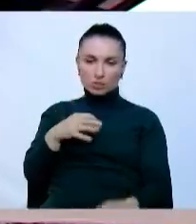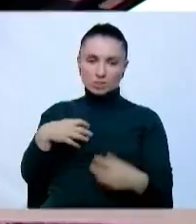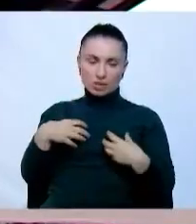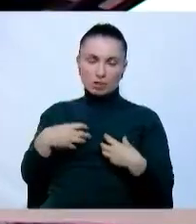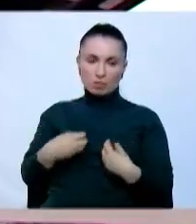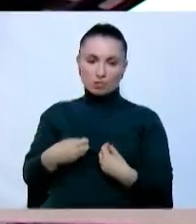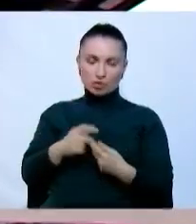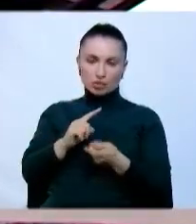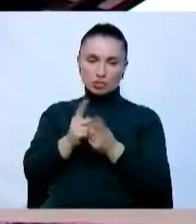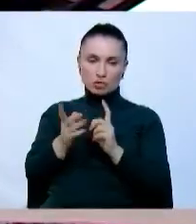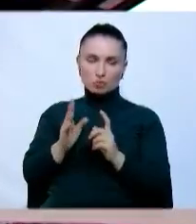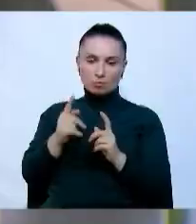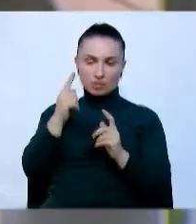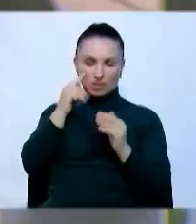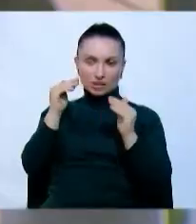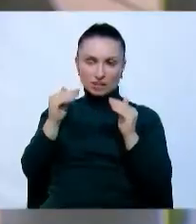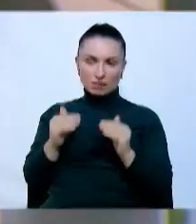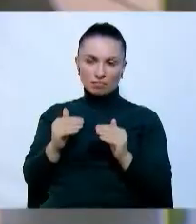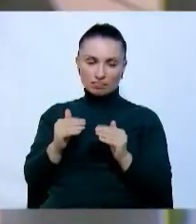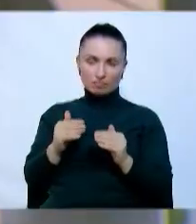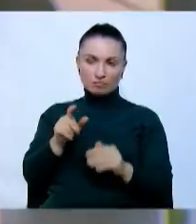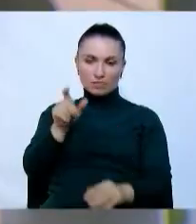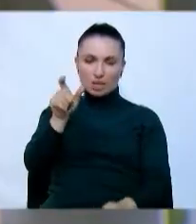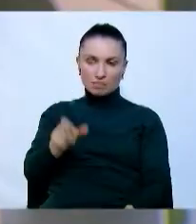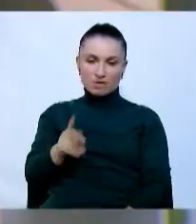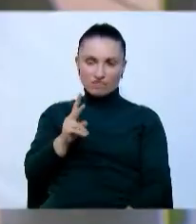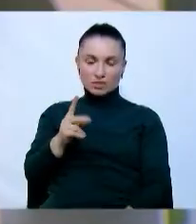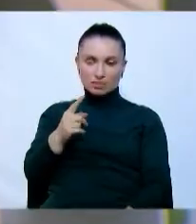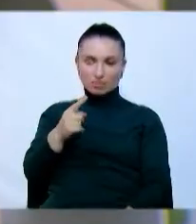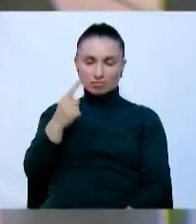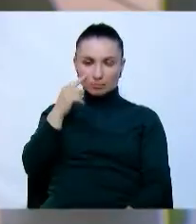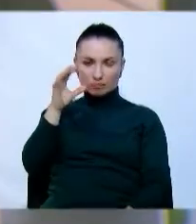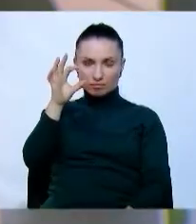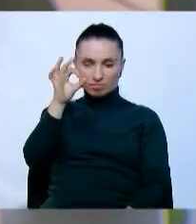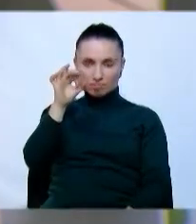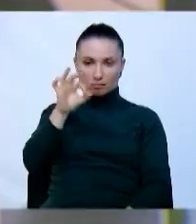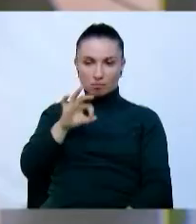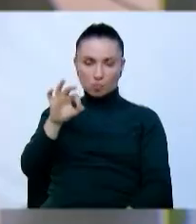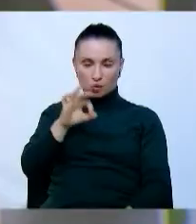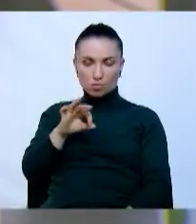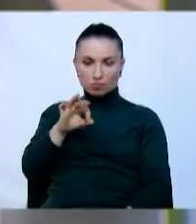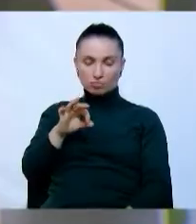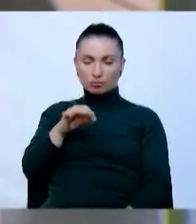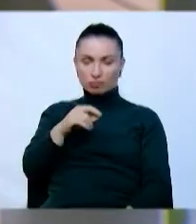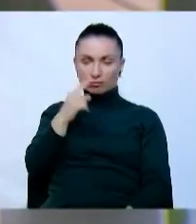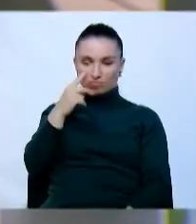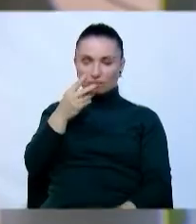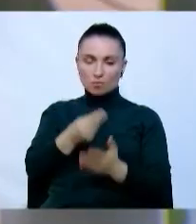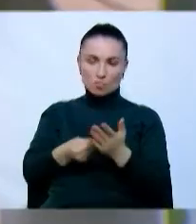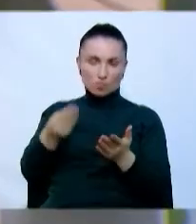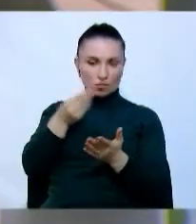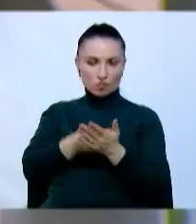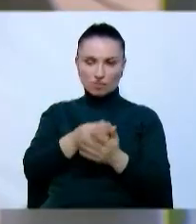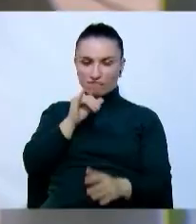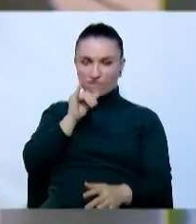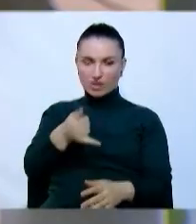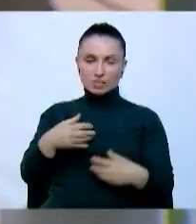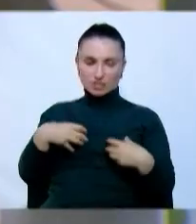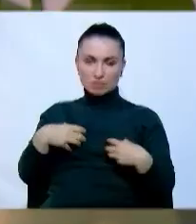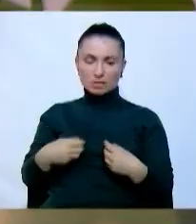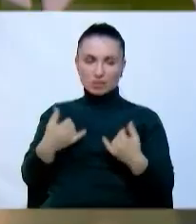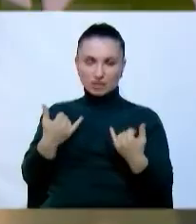სამწუხაროდ შეუქცევოდა დაქვეითებისთვის. ადამიანი, რომელიც კარგავს გლაუკომის გამომხედველობას, ის მხედველობას ვერასდროს ვეღარ დაიბრუნებს